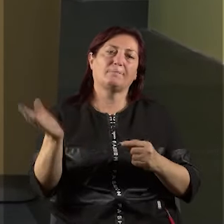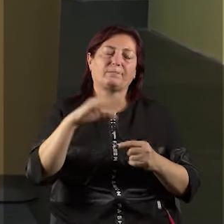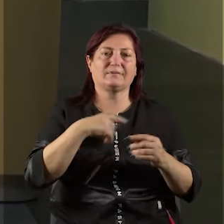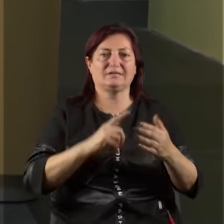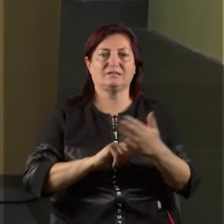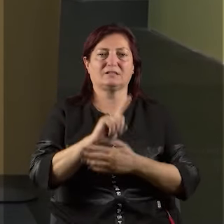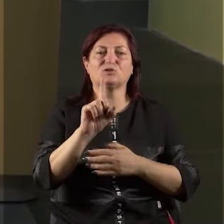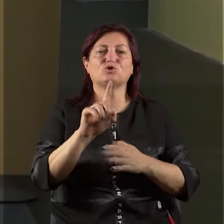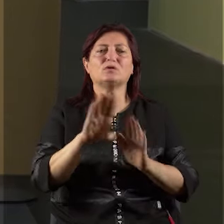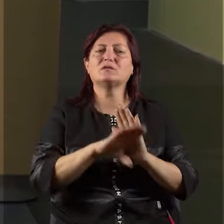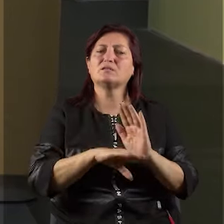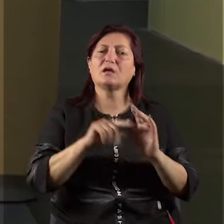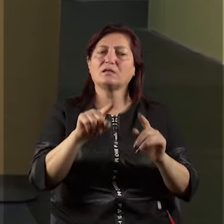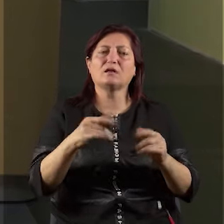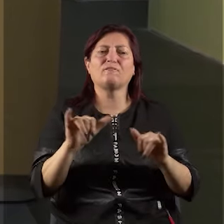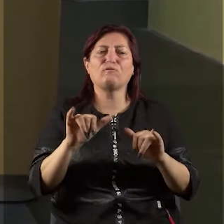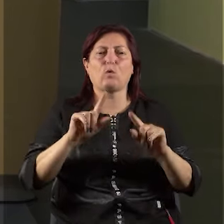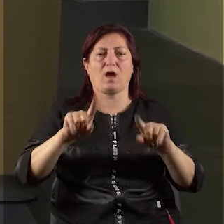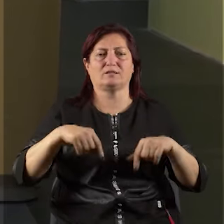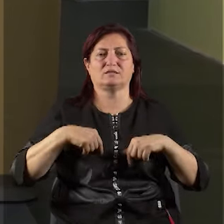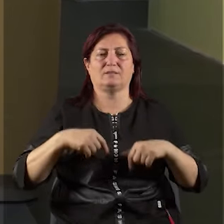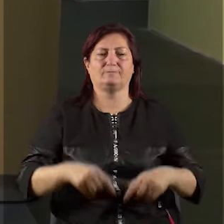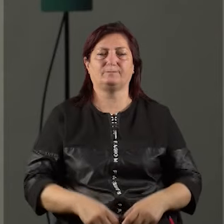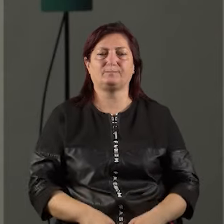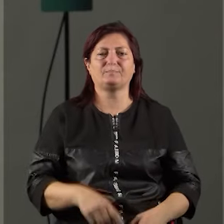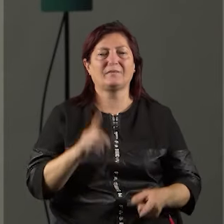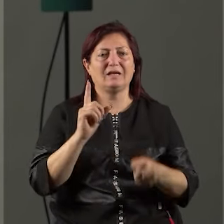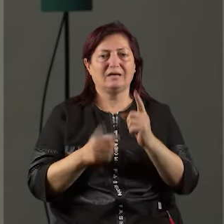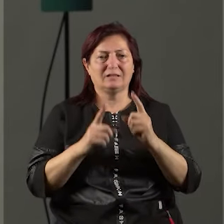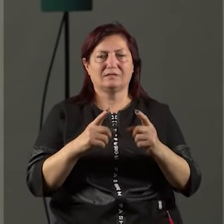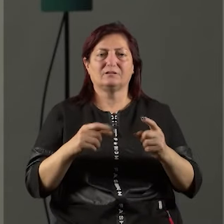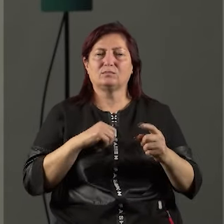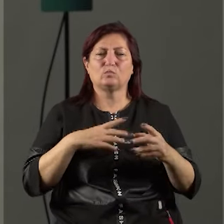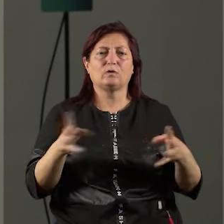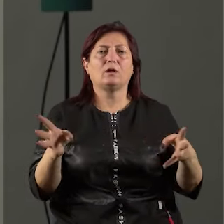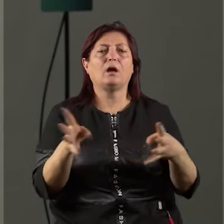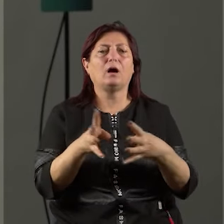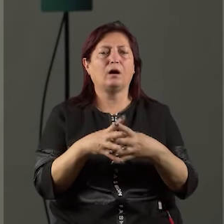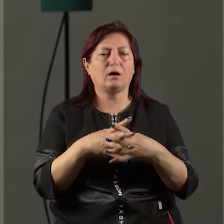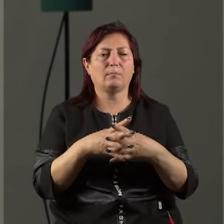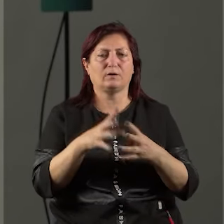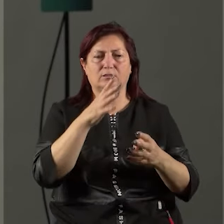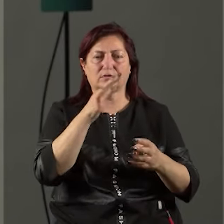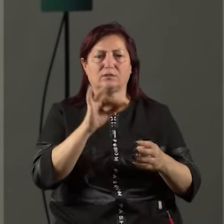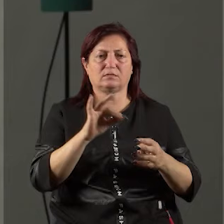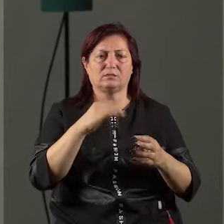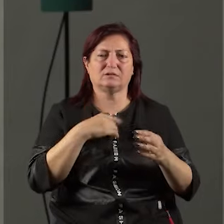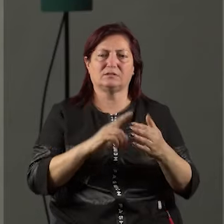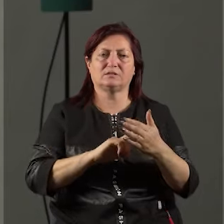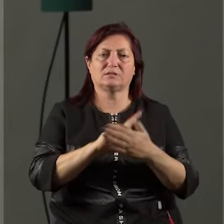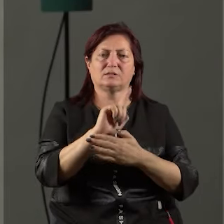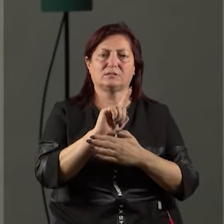այդտեղից, ինչ ծրագիր էր դա եւ ուր է հասել։ Իհարկե համատեղության կարգով մենք սկսեցինք անցյալ